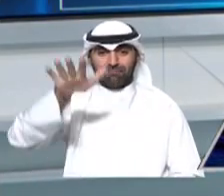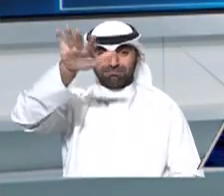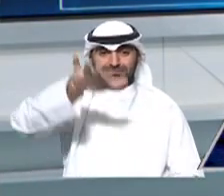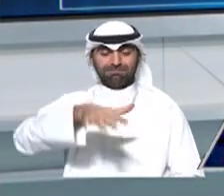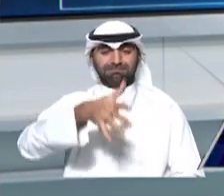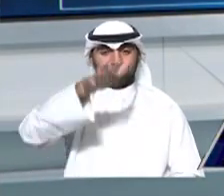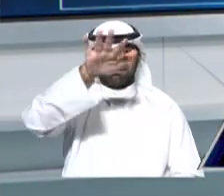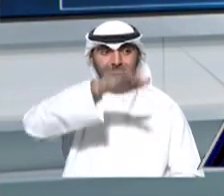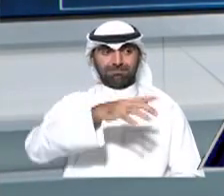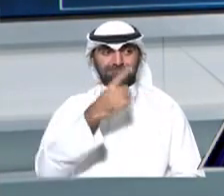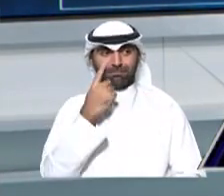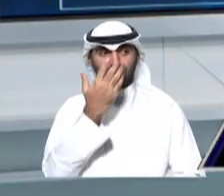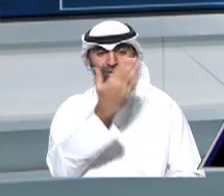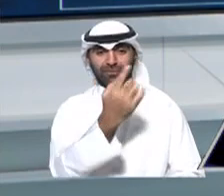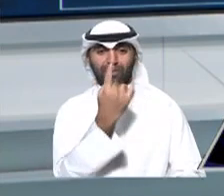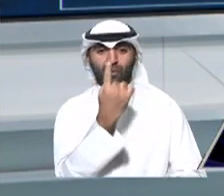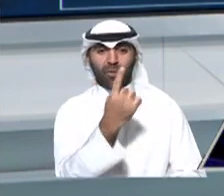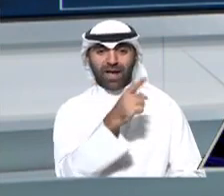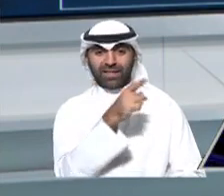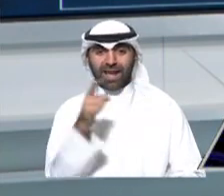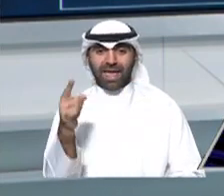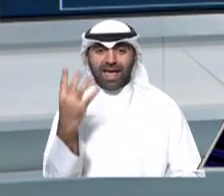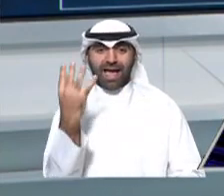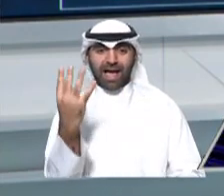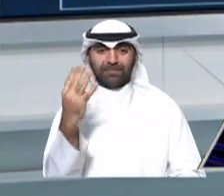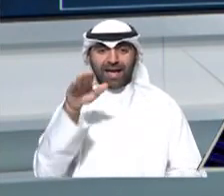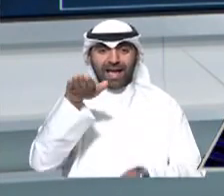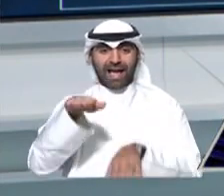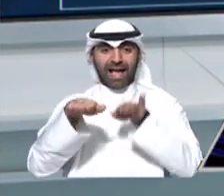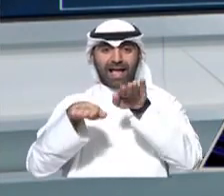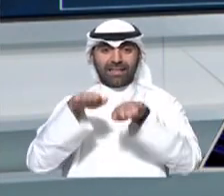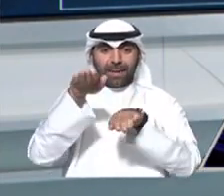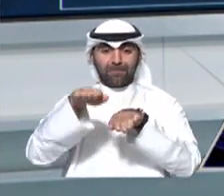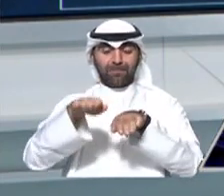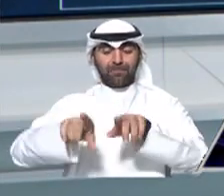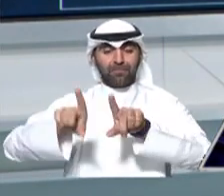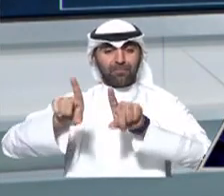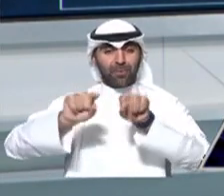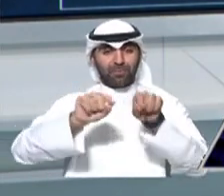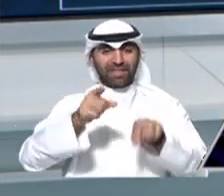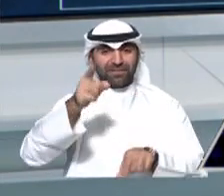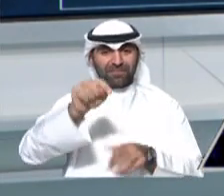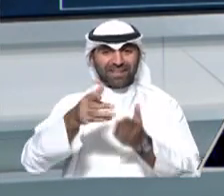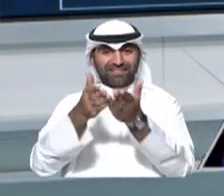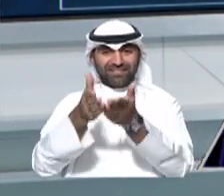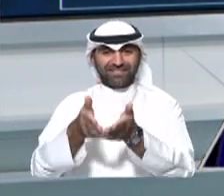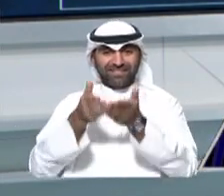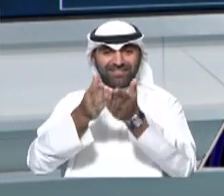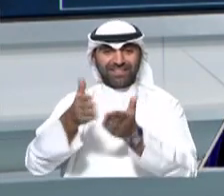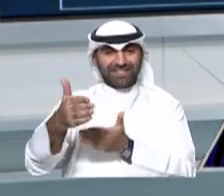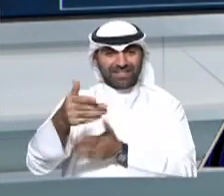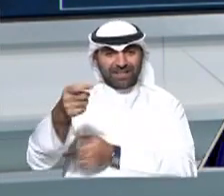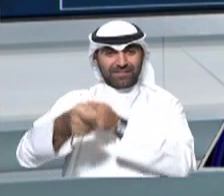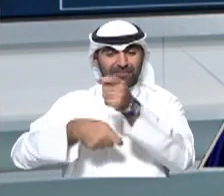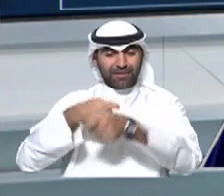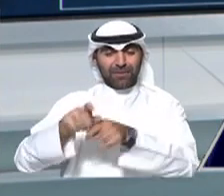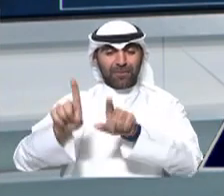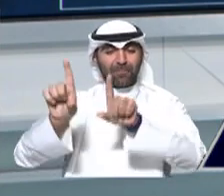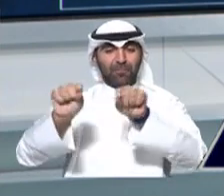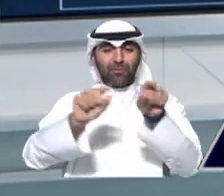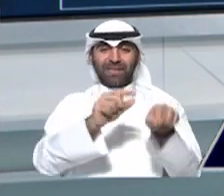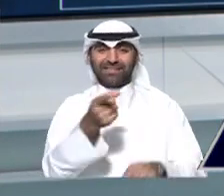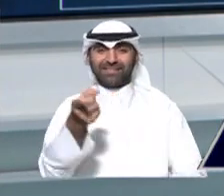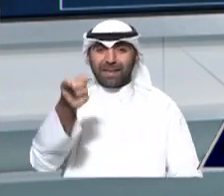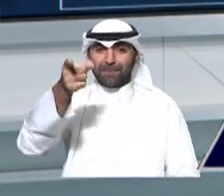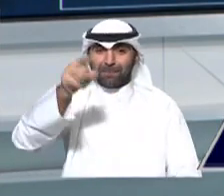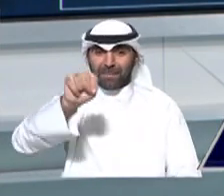إلى معتدل الموج، يصل ارتفاع الموج ما بين 1 إلى 4 أقدام، والتيارات المائية لا زالت في فترات الفساد،